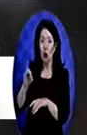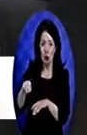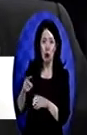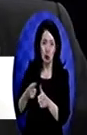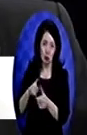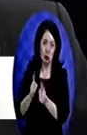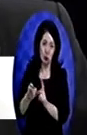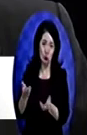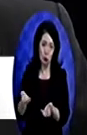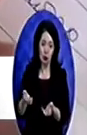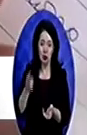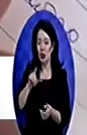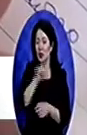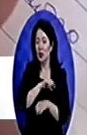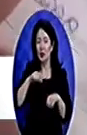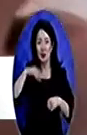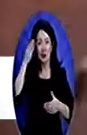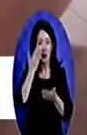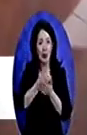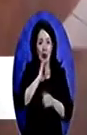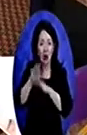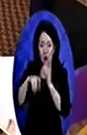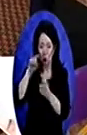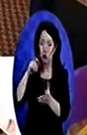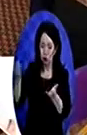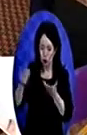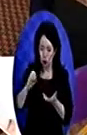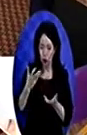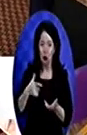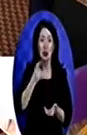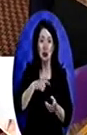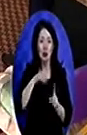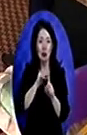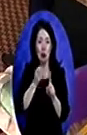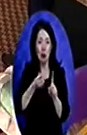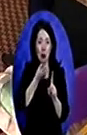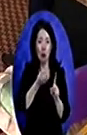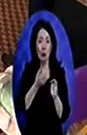дахин харж ард иргэдээс санал хүсэлтийг нь авах хэрэгтэй гэж тойргийнхоо гишүүнд хэлж өгсөн юм аа.